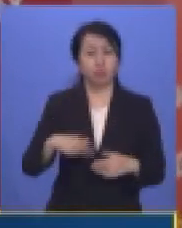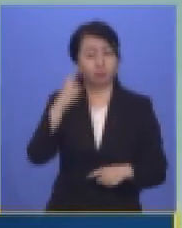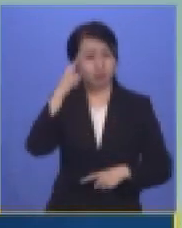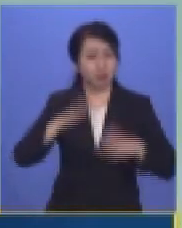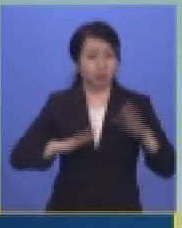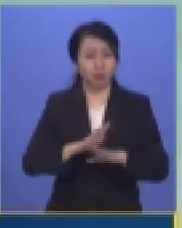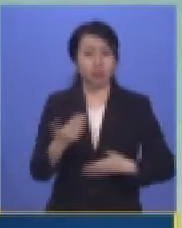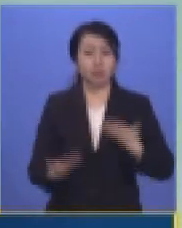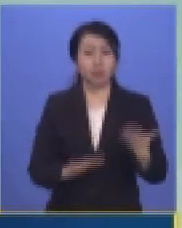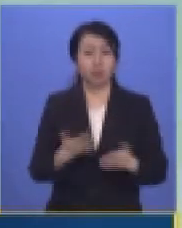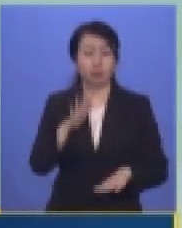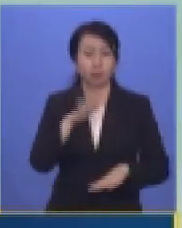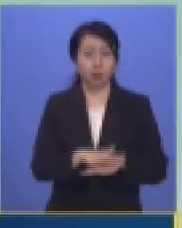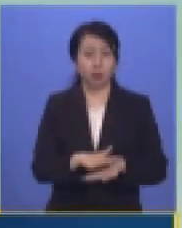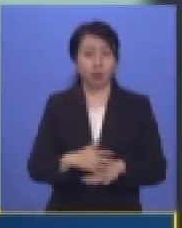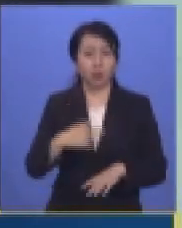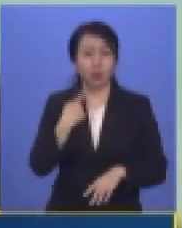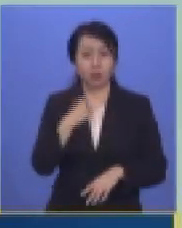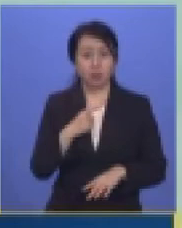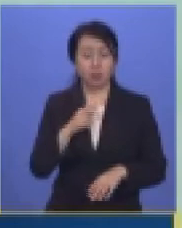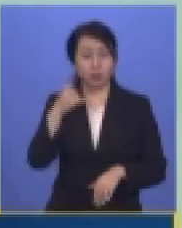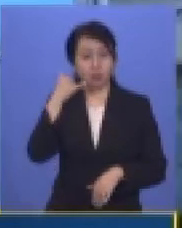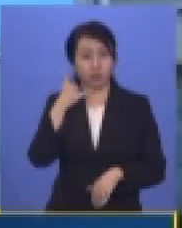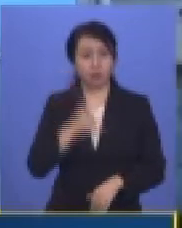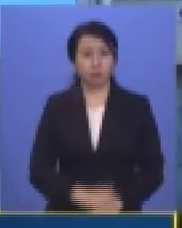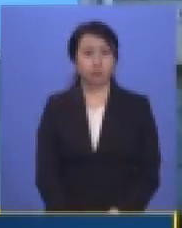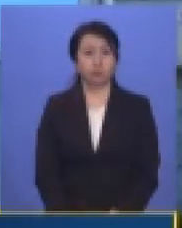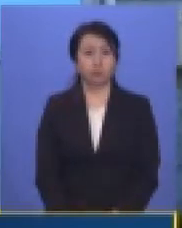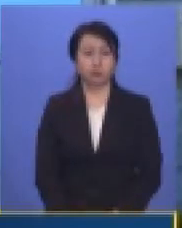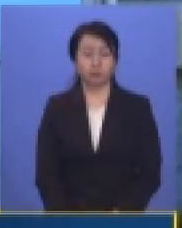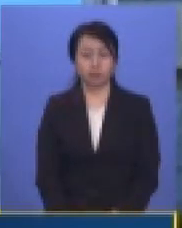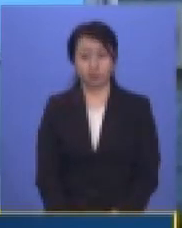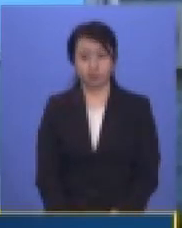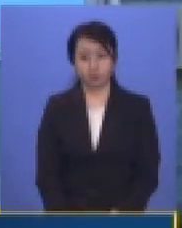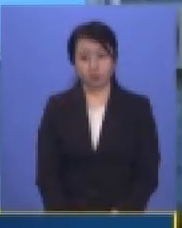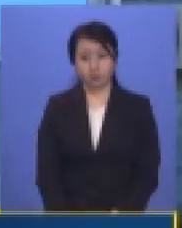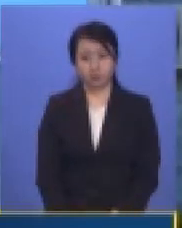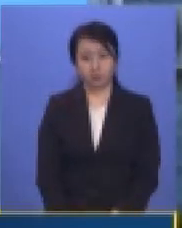сомневаетесь, сходите в банк, расскажите о звонке. Тамерлан Тлеубаев при содействии пресс-службы областного департамента полиции.